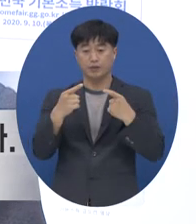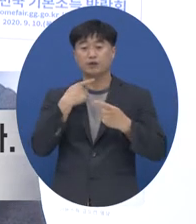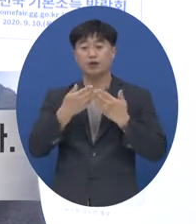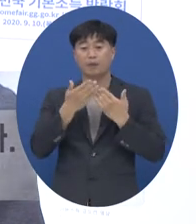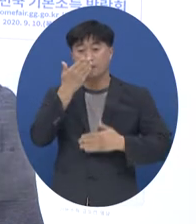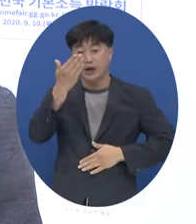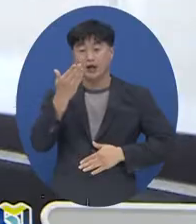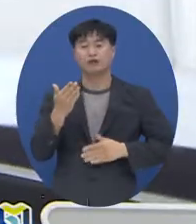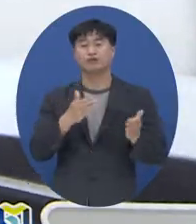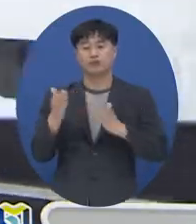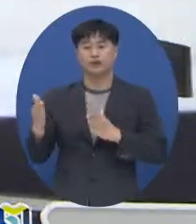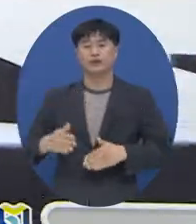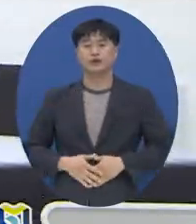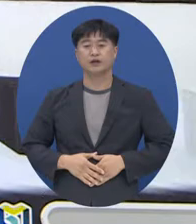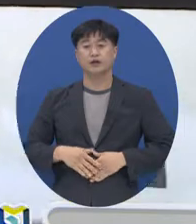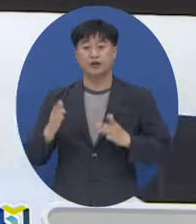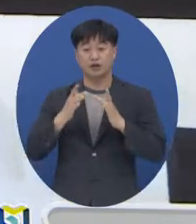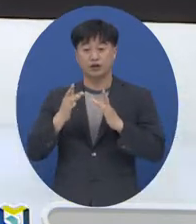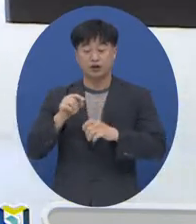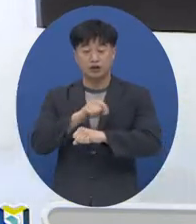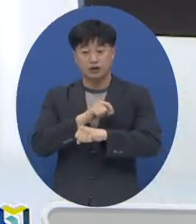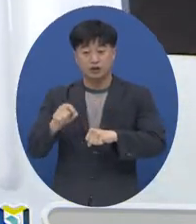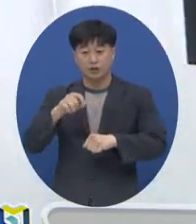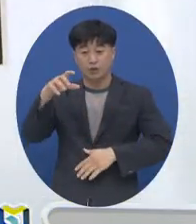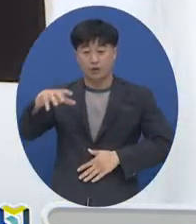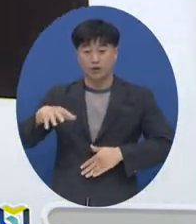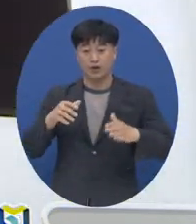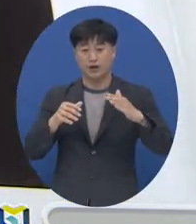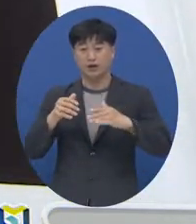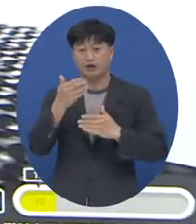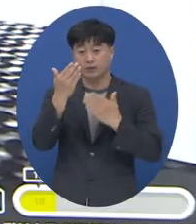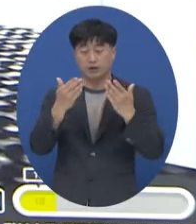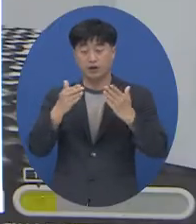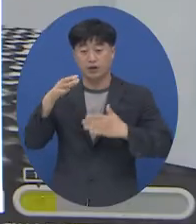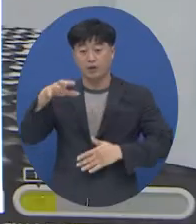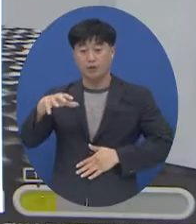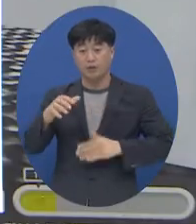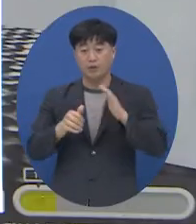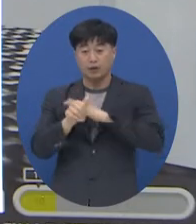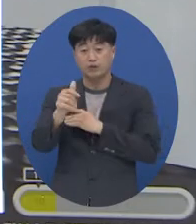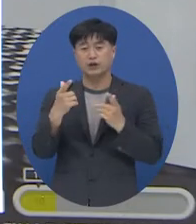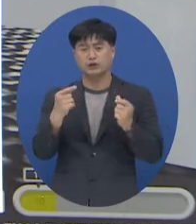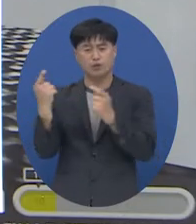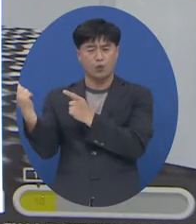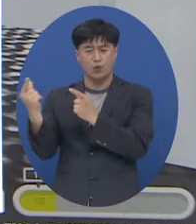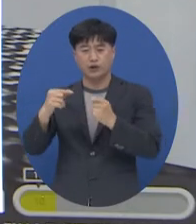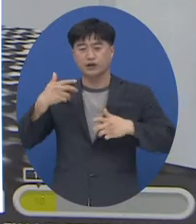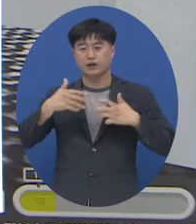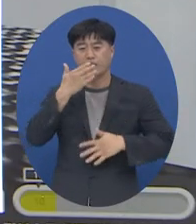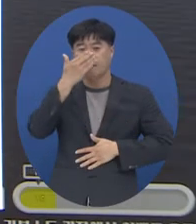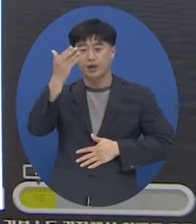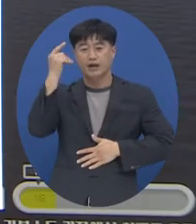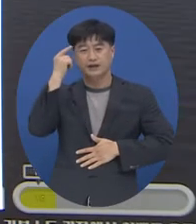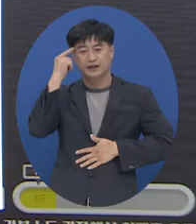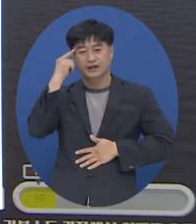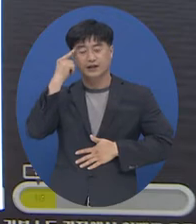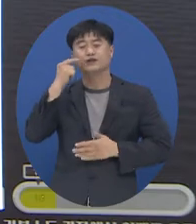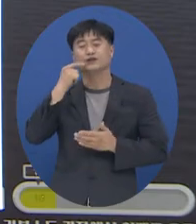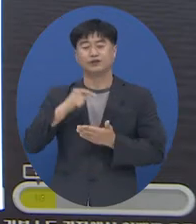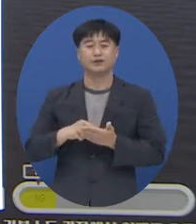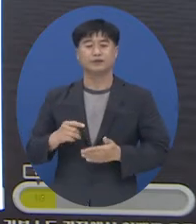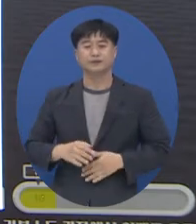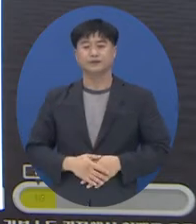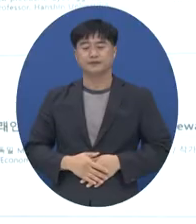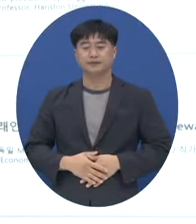준비하였습니다 온라인 상에서 특정 장소에 박람회장에 강 것만 양 똑같이 즐길 수 있다고 생각하면